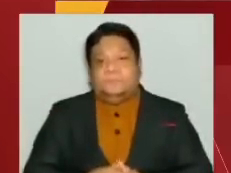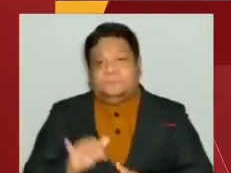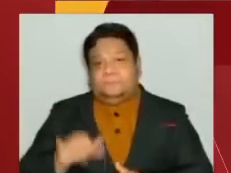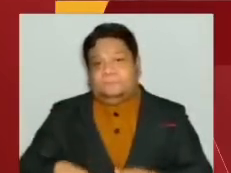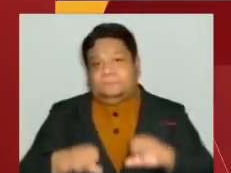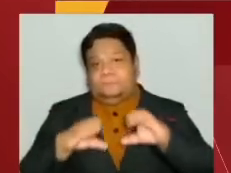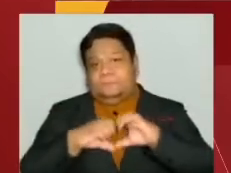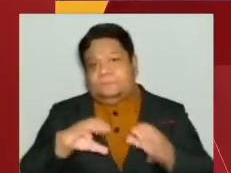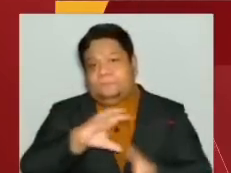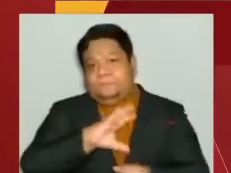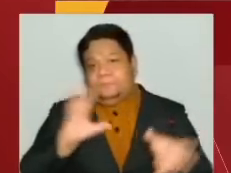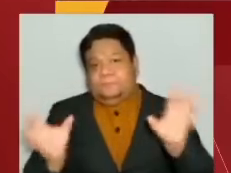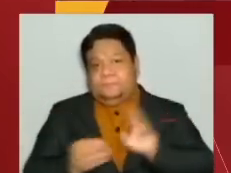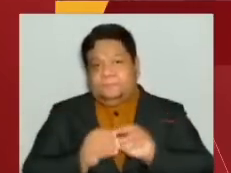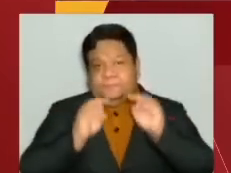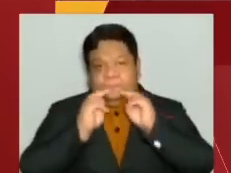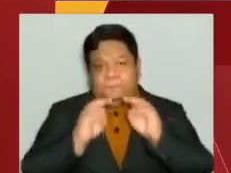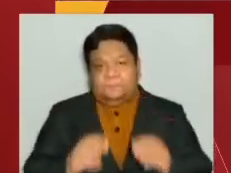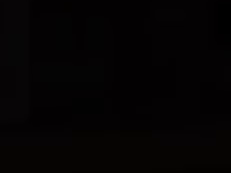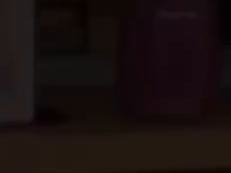para sa GMA Integrated News.